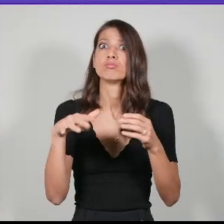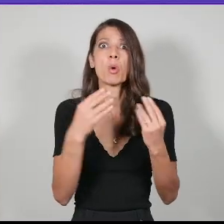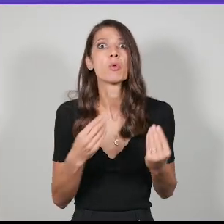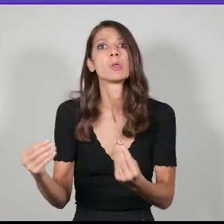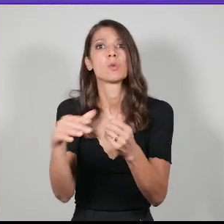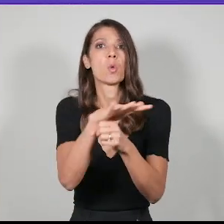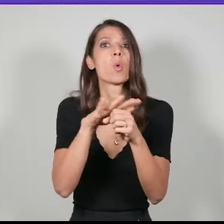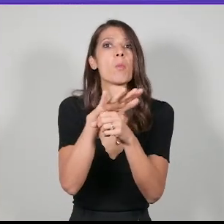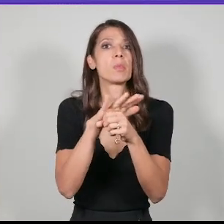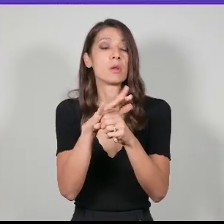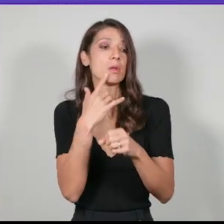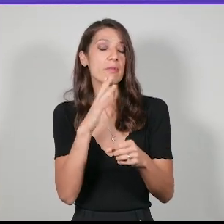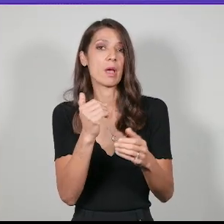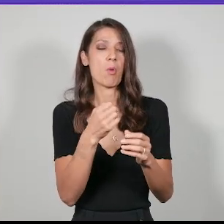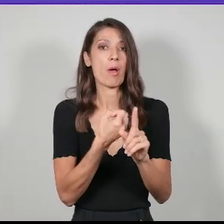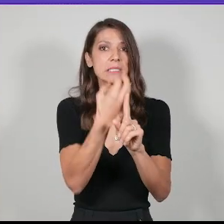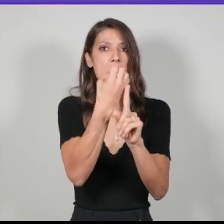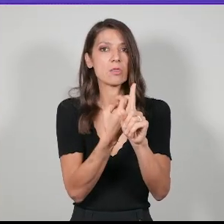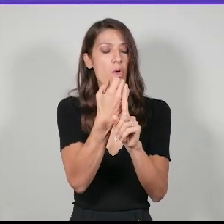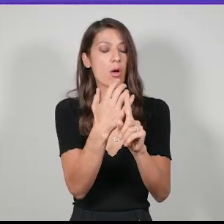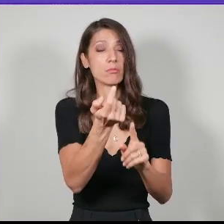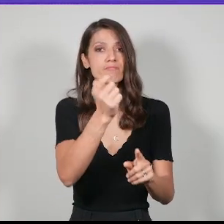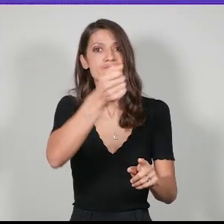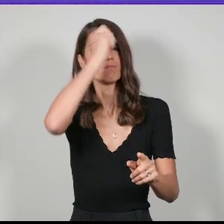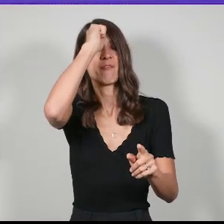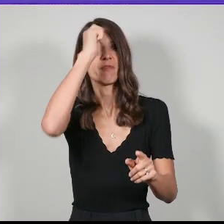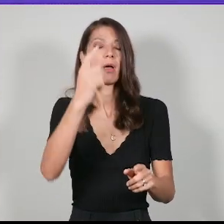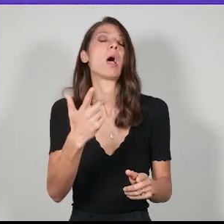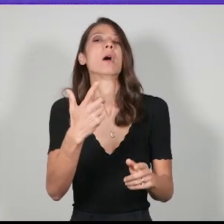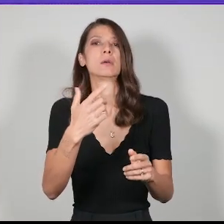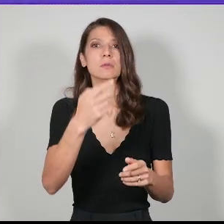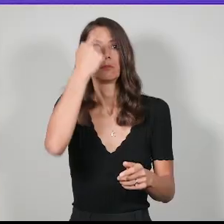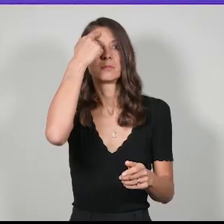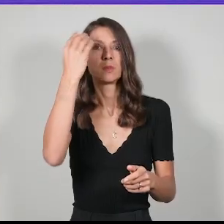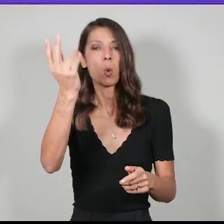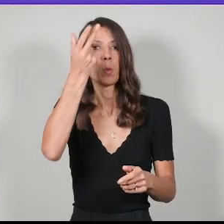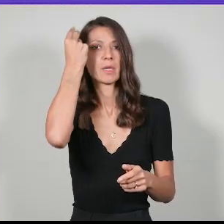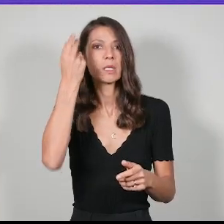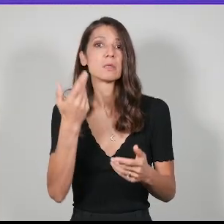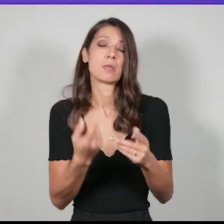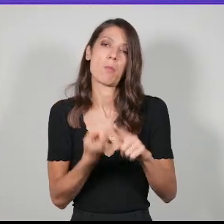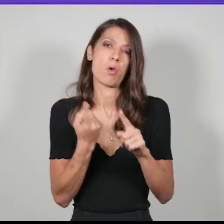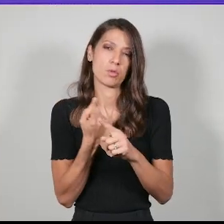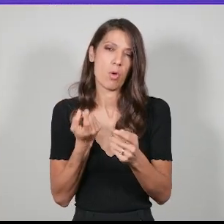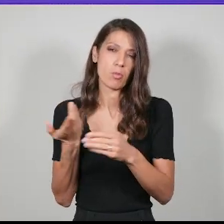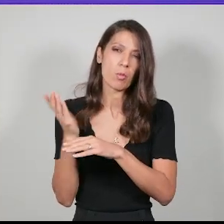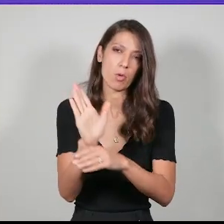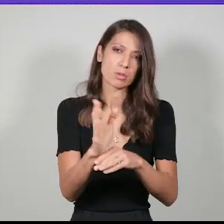un tel indicateur, ça frappe les esprits et ça passe ce message-là, donc c'est important. Et en même temps, je trouve que ça a le